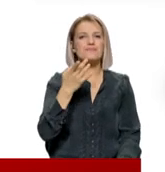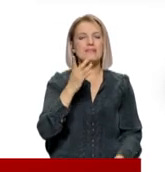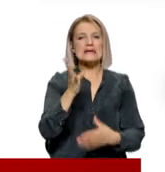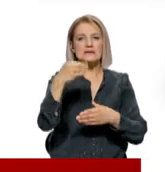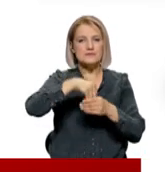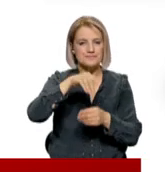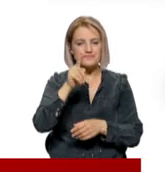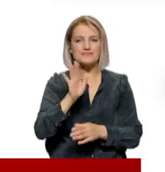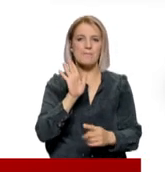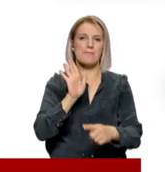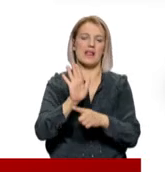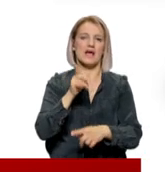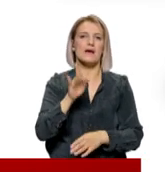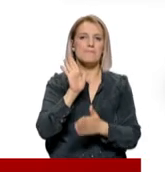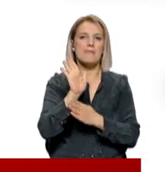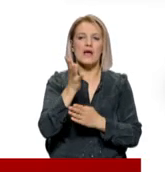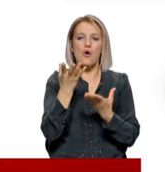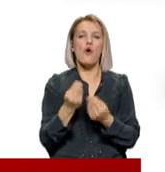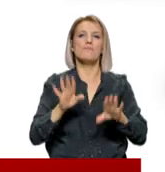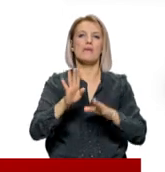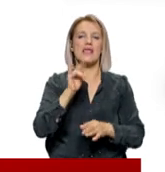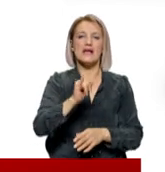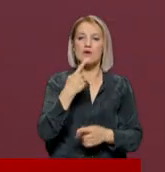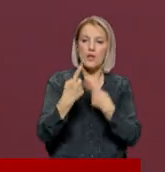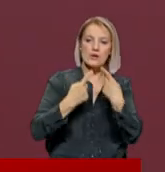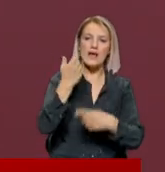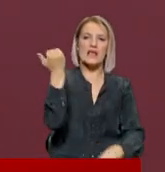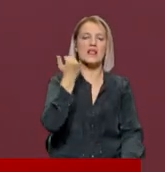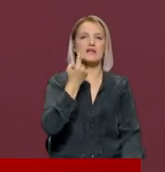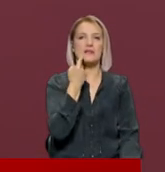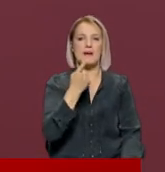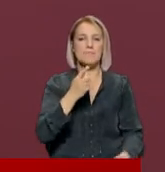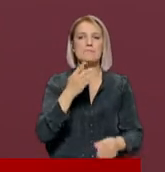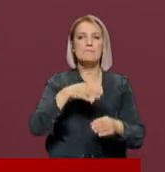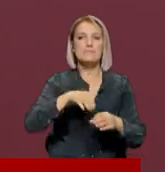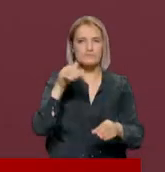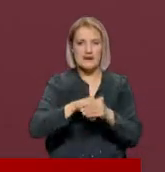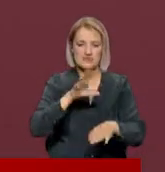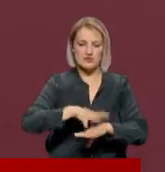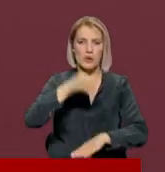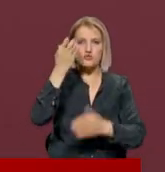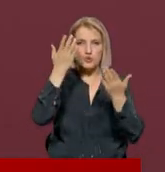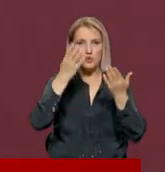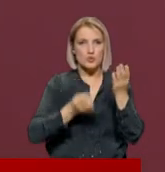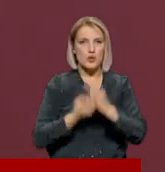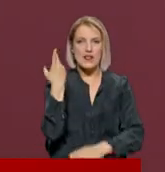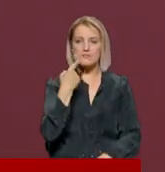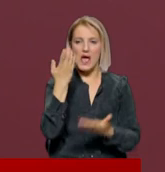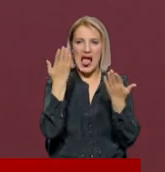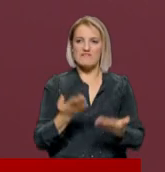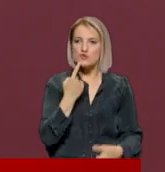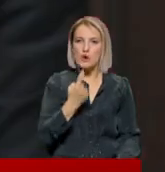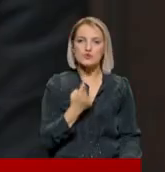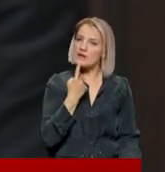dahi olsa belgelendirir ler belgelendirilemeyen iddiaya lan demektir meclis Komisyonu kuralım diyoruz Evet diyor musun demiyor musun